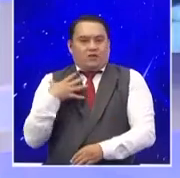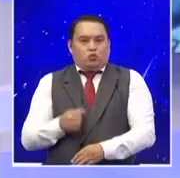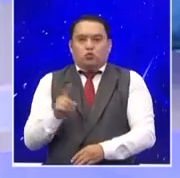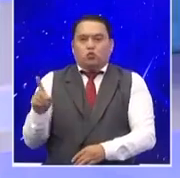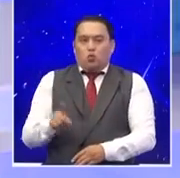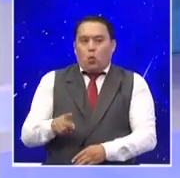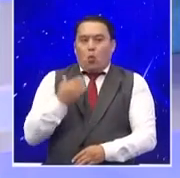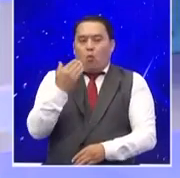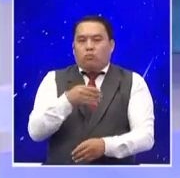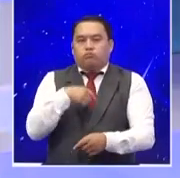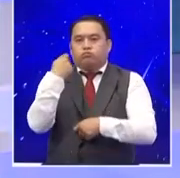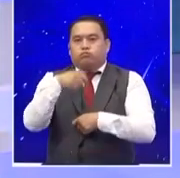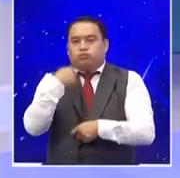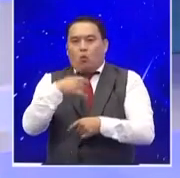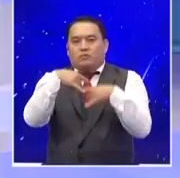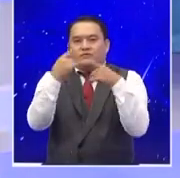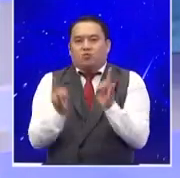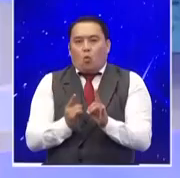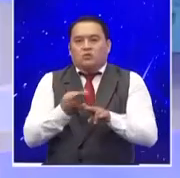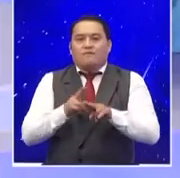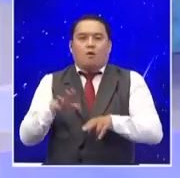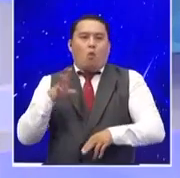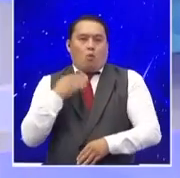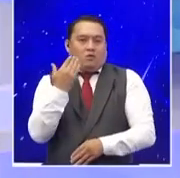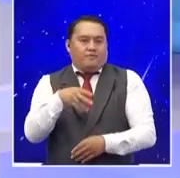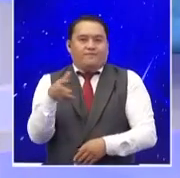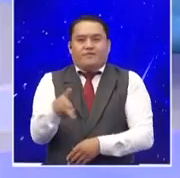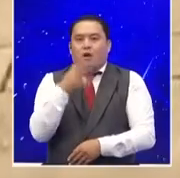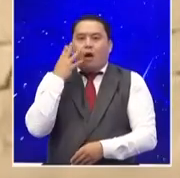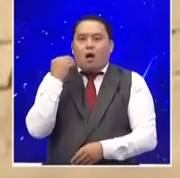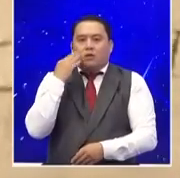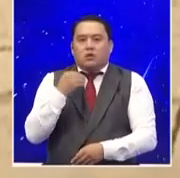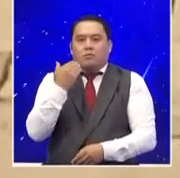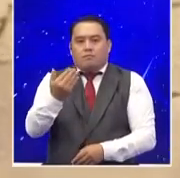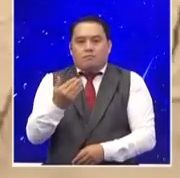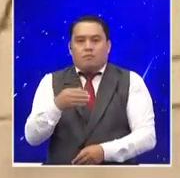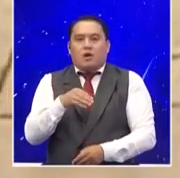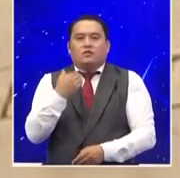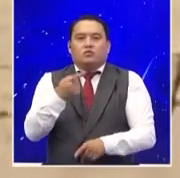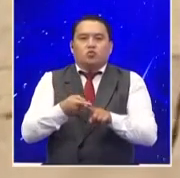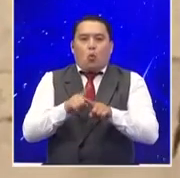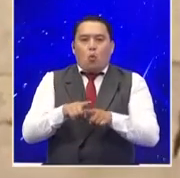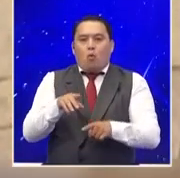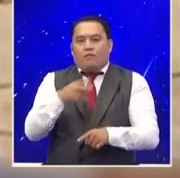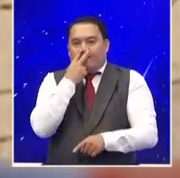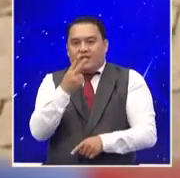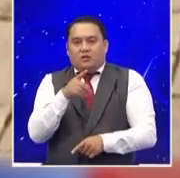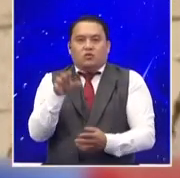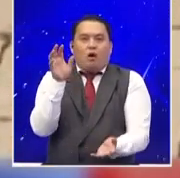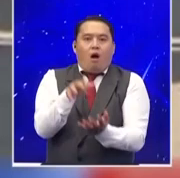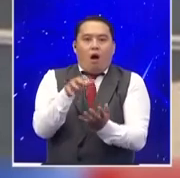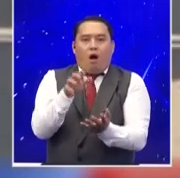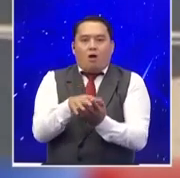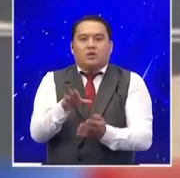что морду животному замотали скотчем, передает Тенгриньюс. Видео снял алматинец Максим Виноградов. По словам очевидца,